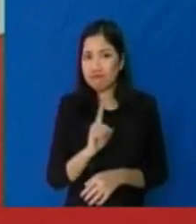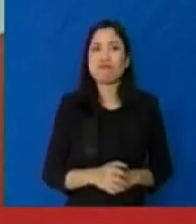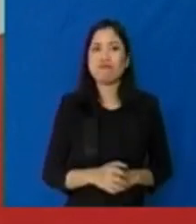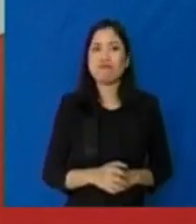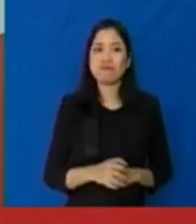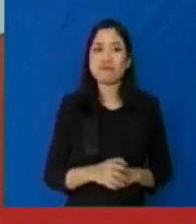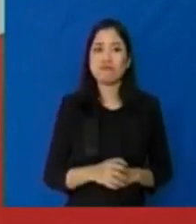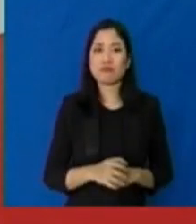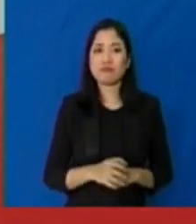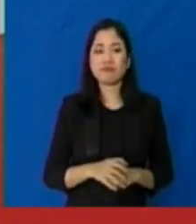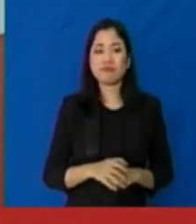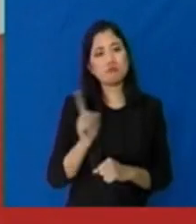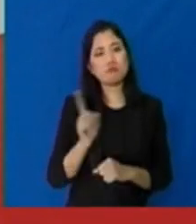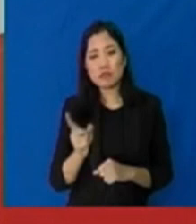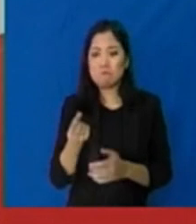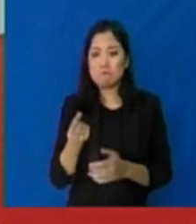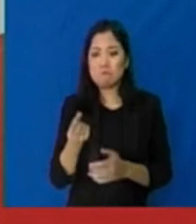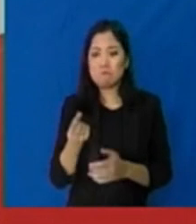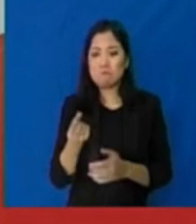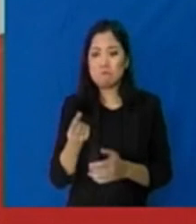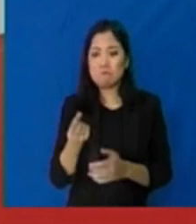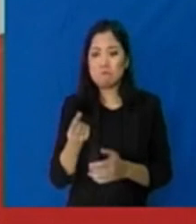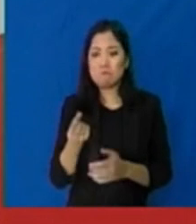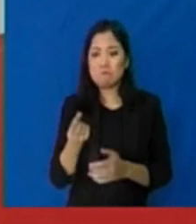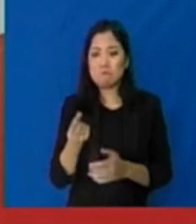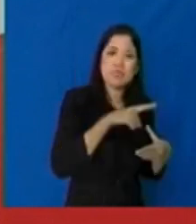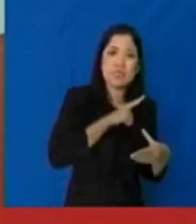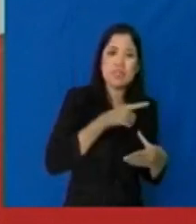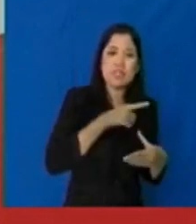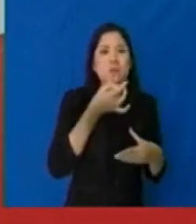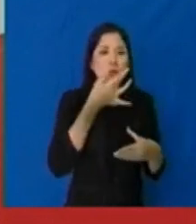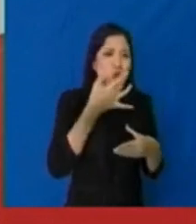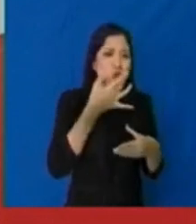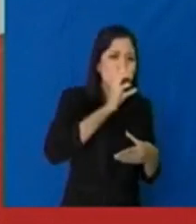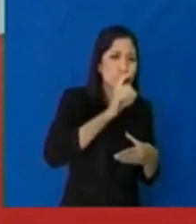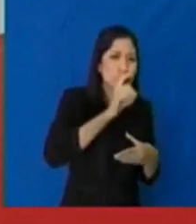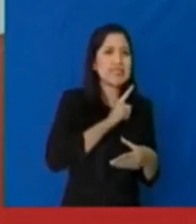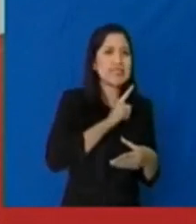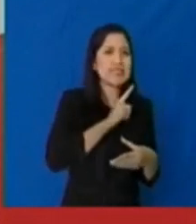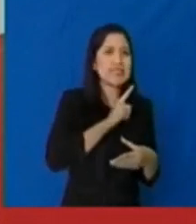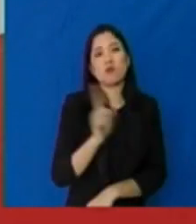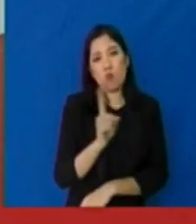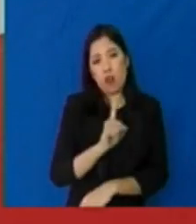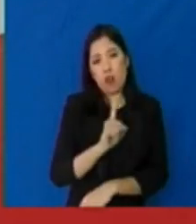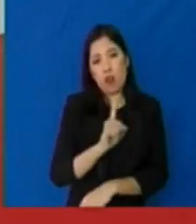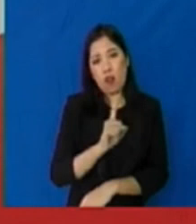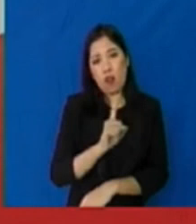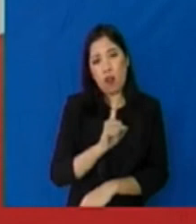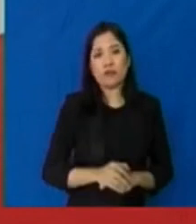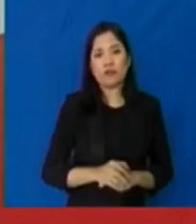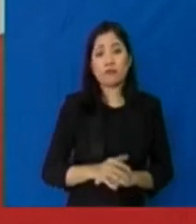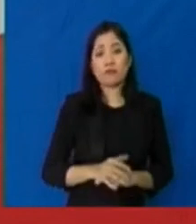kemudian kita simpan sendiri atau kita minum dengan konteks pencegahan. Karena secara